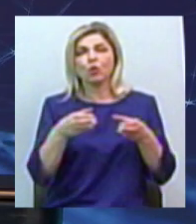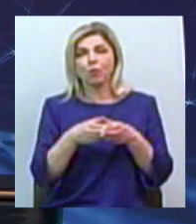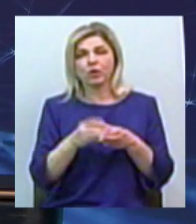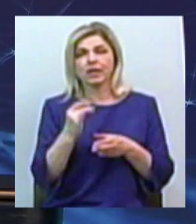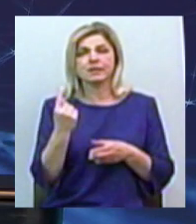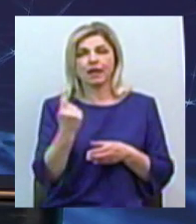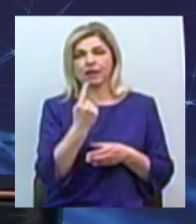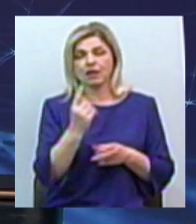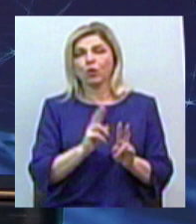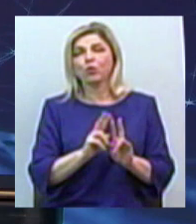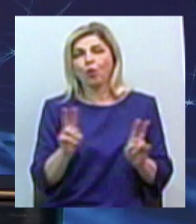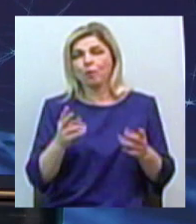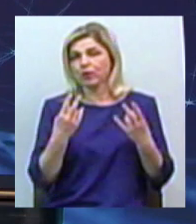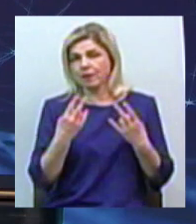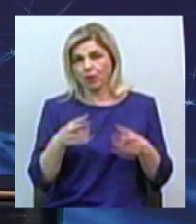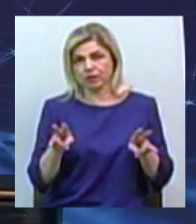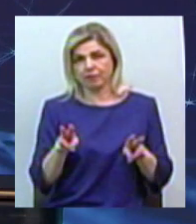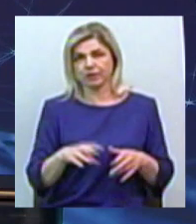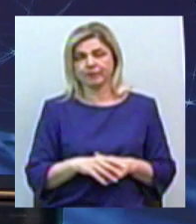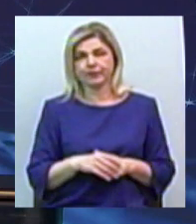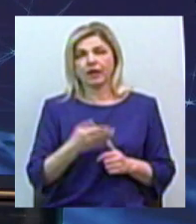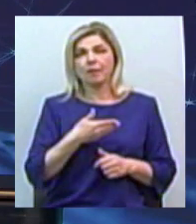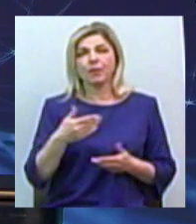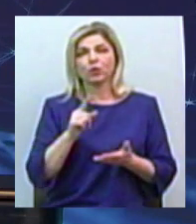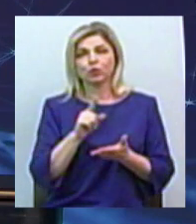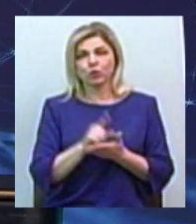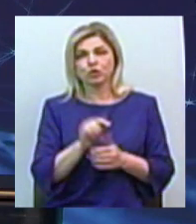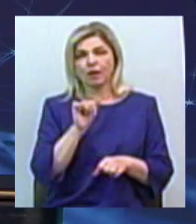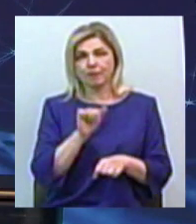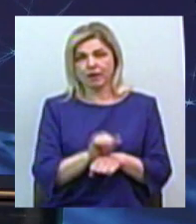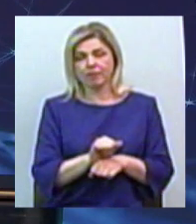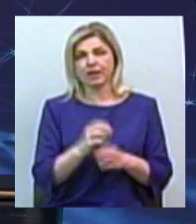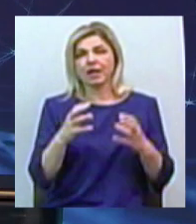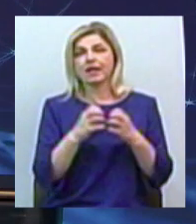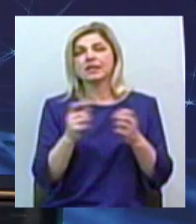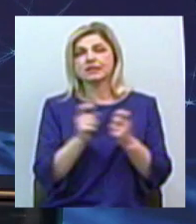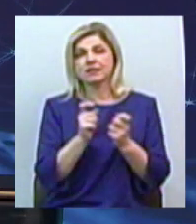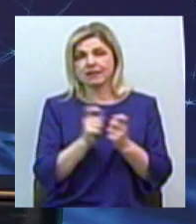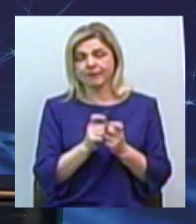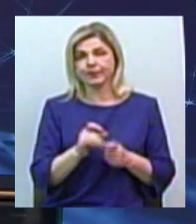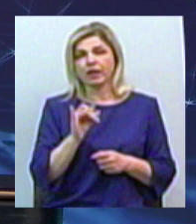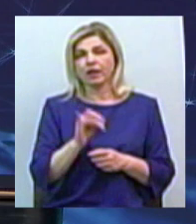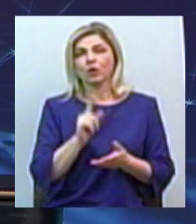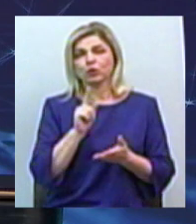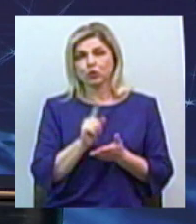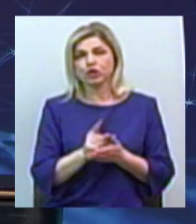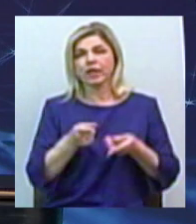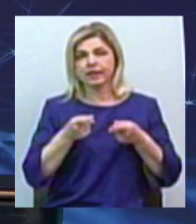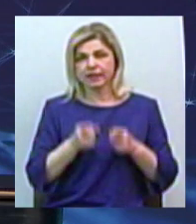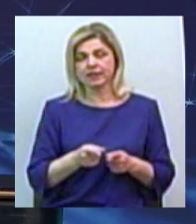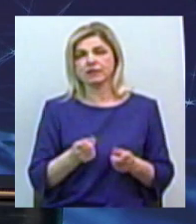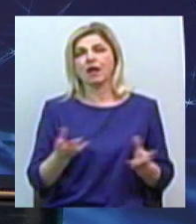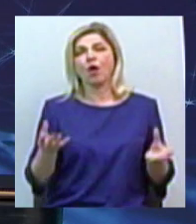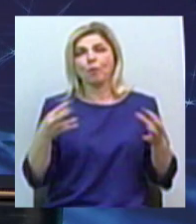єдність нікому не потрібна ззовні. І ми маємо припинити між собою гристися. Ми маємо нарешті дійсно реально